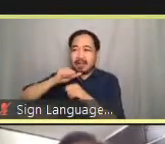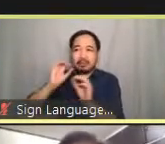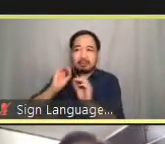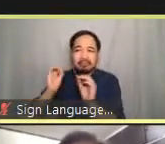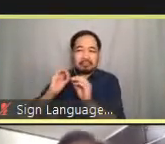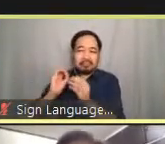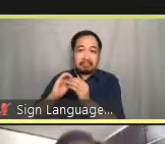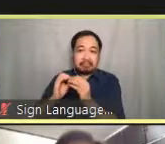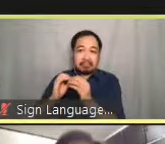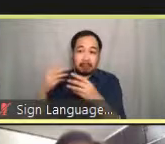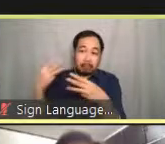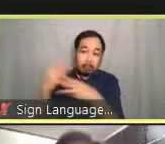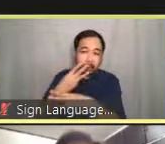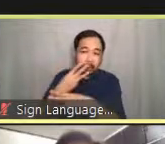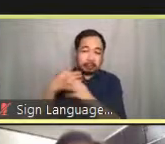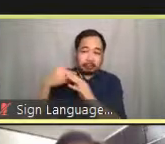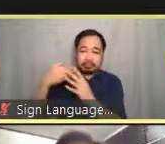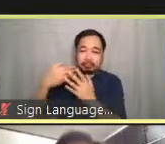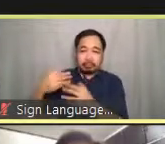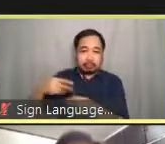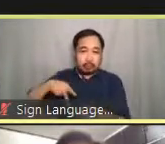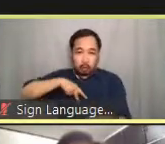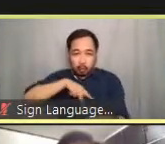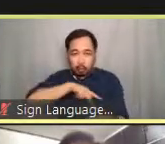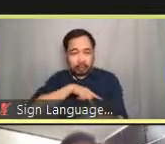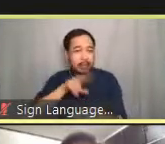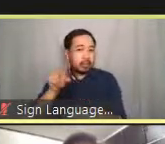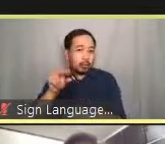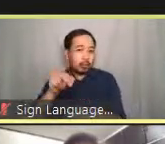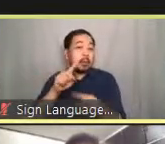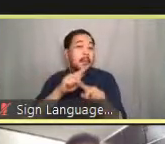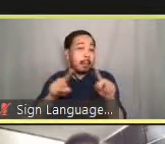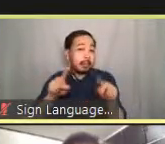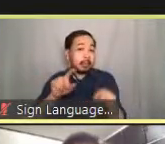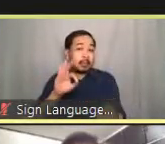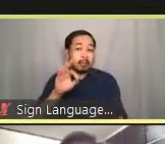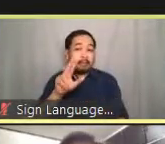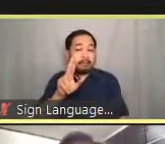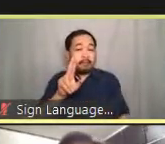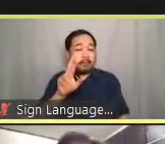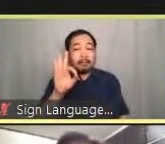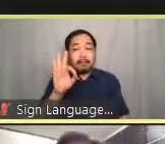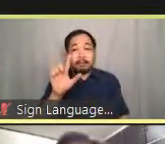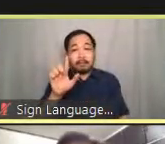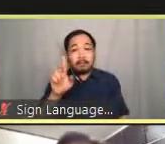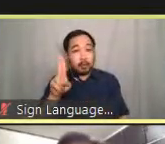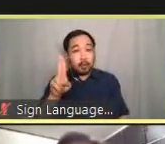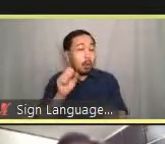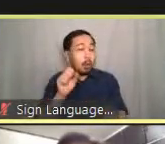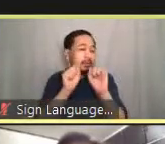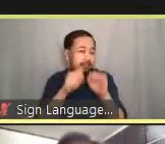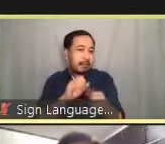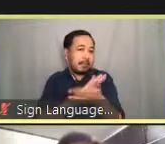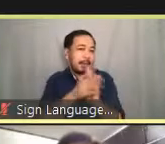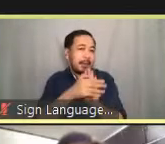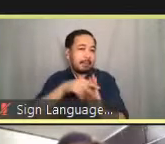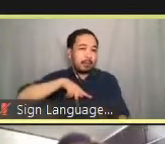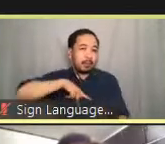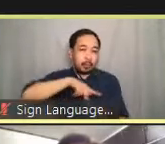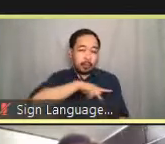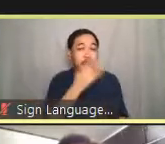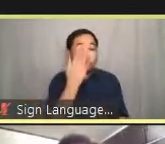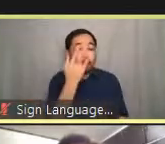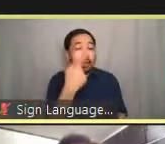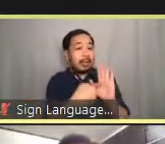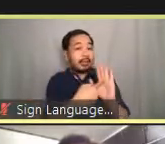pneumonia. Influenza, pwede. Pwede kang mag-pneumonia. Bakit? Kasi pag sa iyong